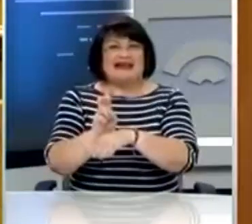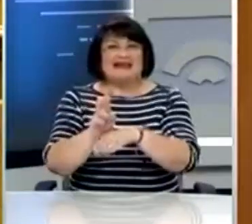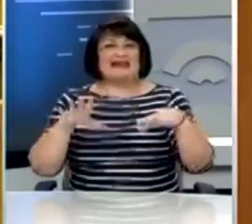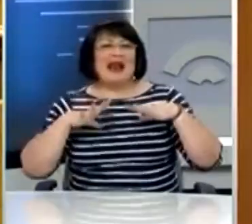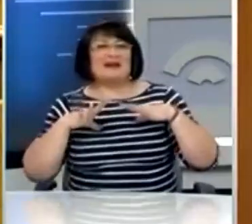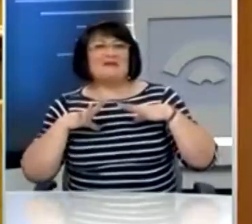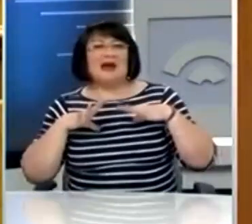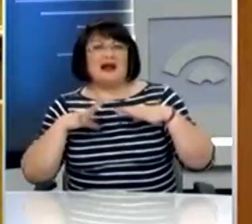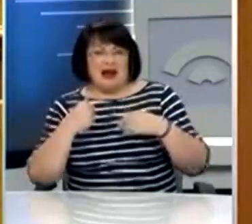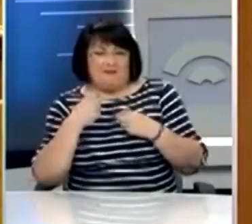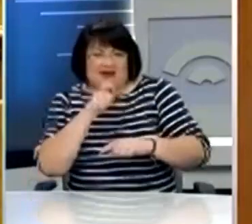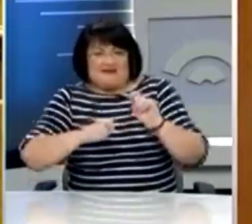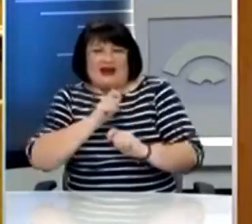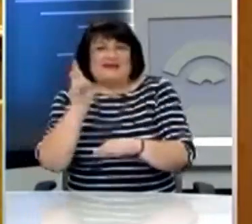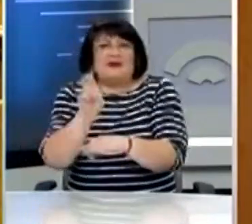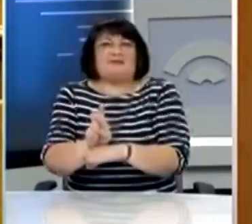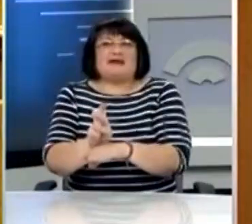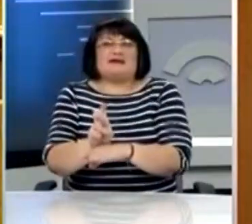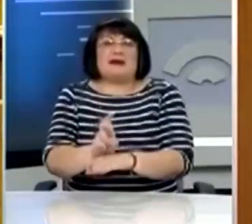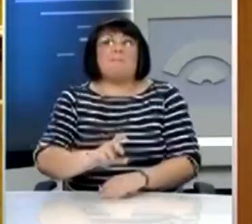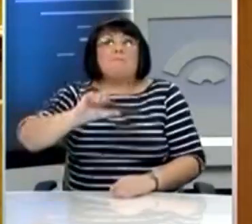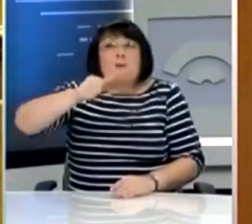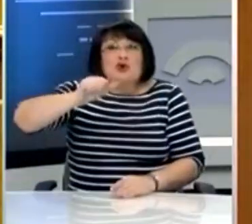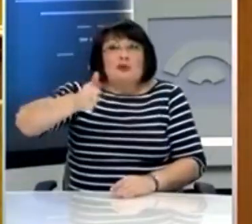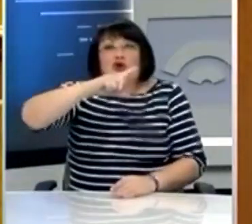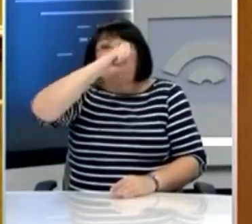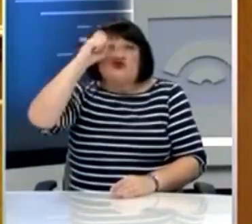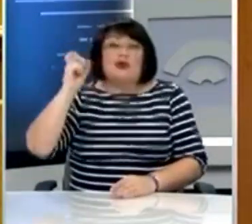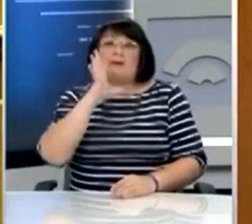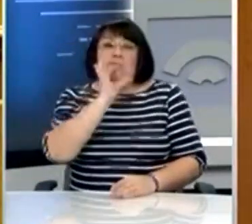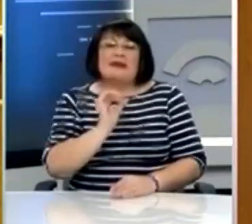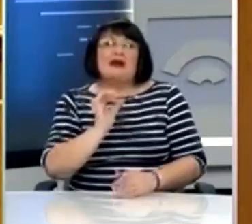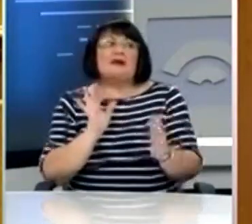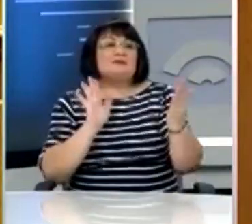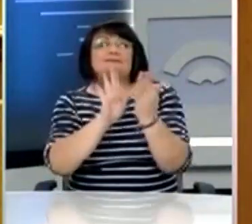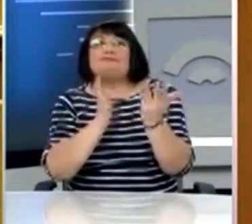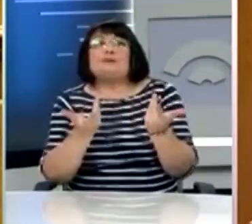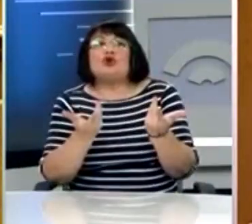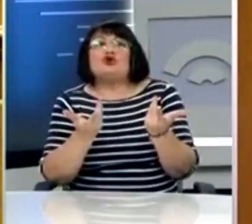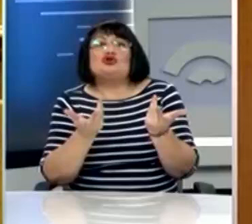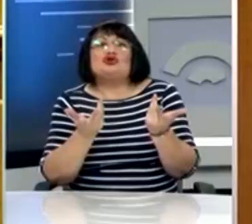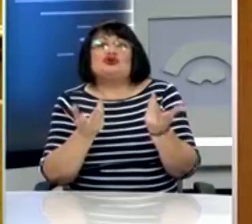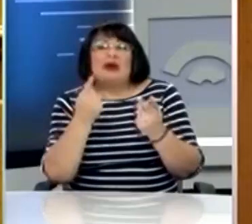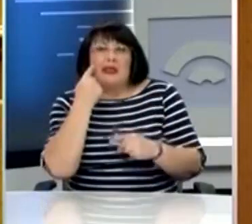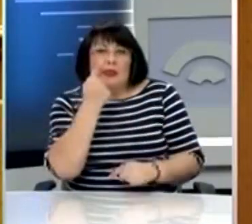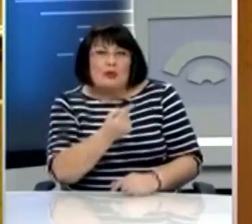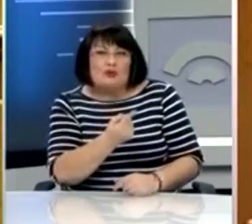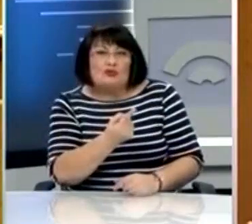Στην πρώτη πραγματική δυσκολία, δείξατε την επιτελική